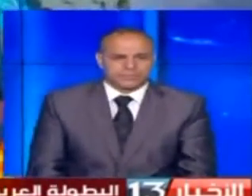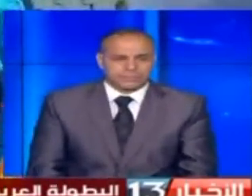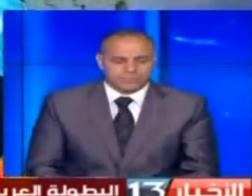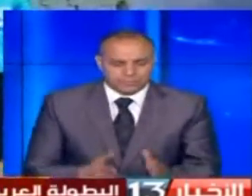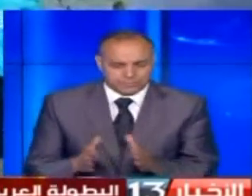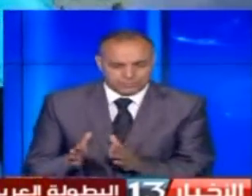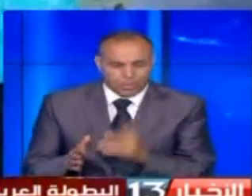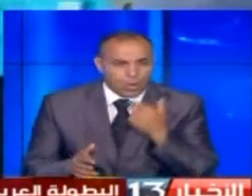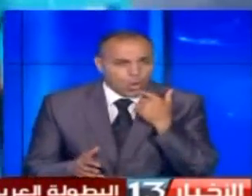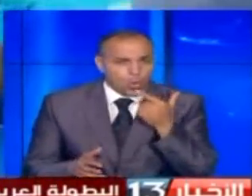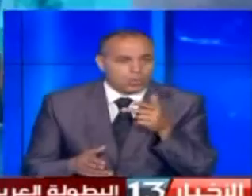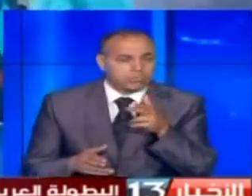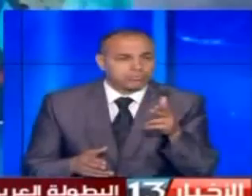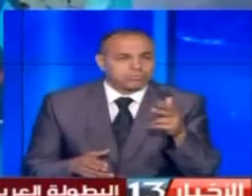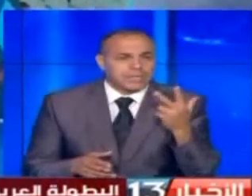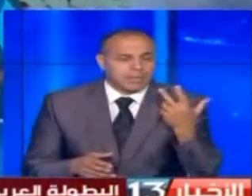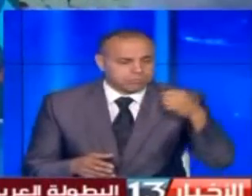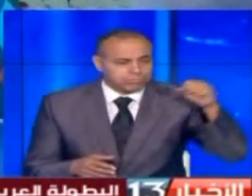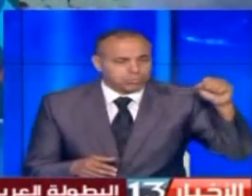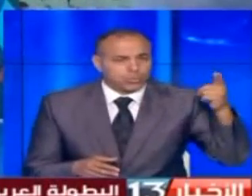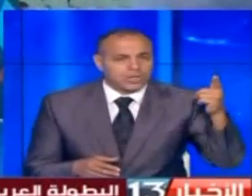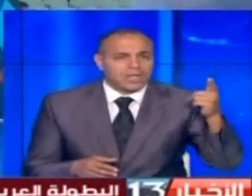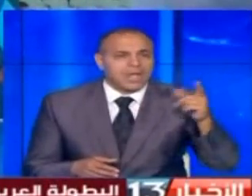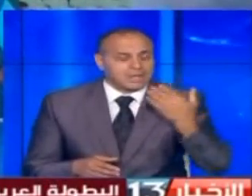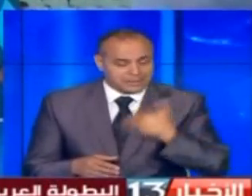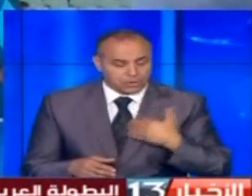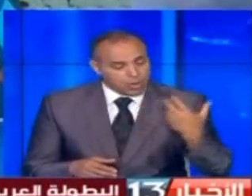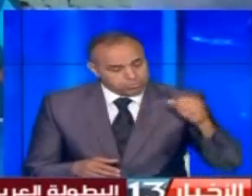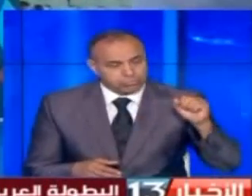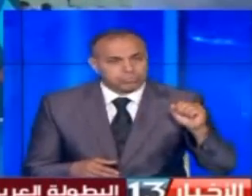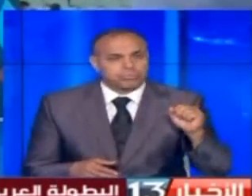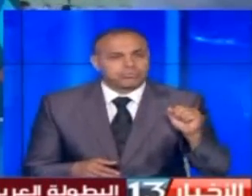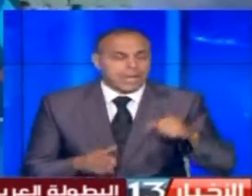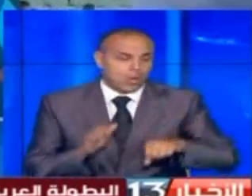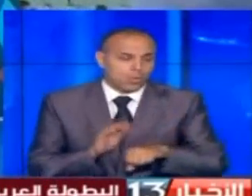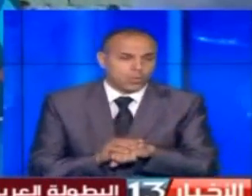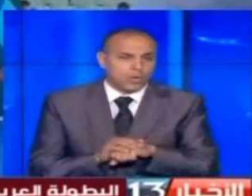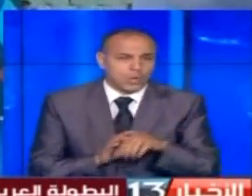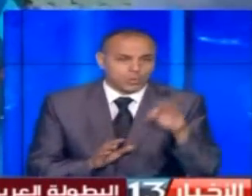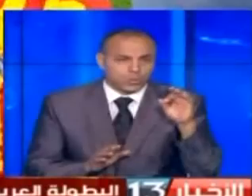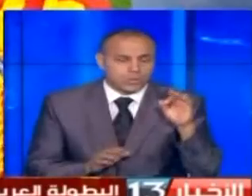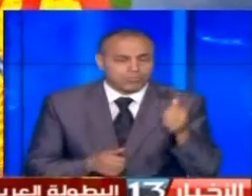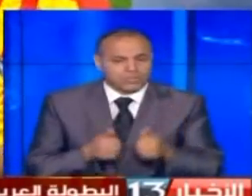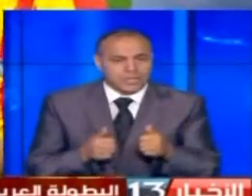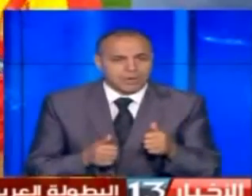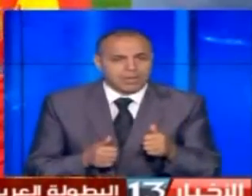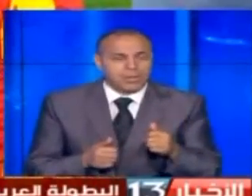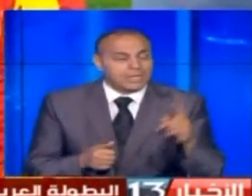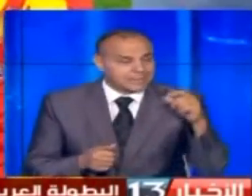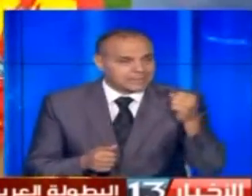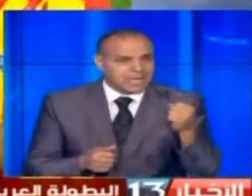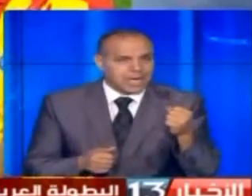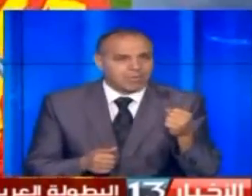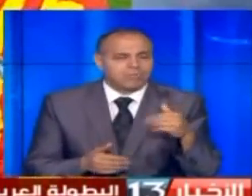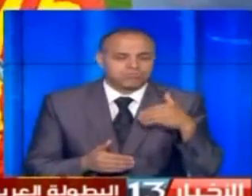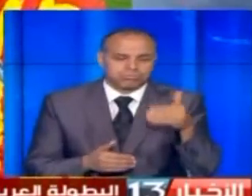ومن خلال علامة كاملة وثلاثة انتصارات متتالية لم يجد الترجي الرياضي ممثل كرة القدم التونسية في المسابقة أي صعوبة في